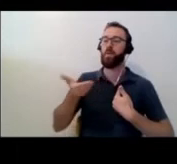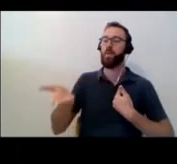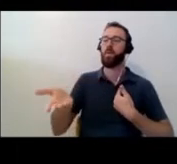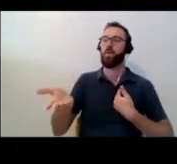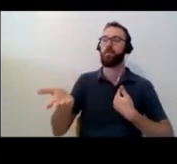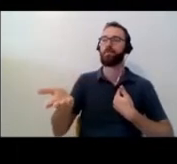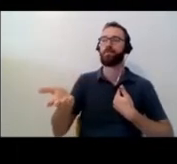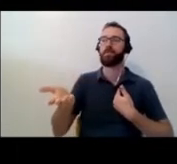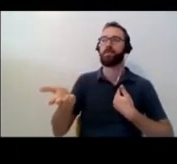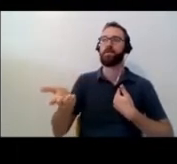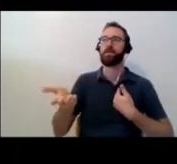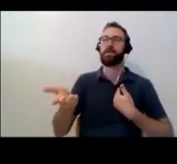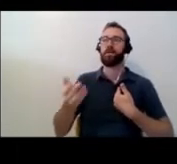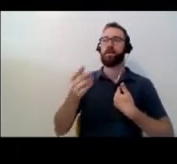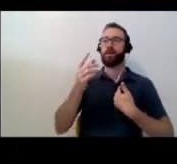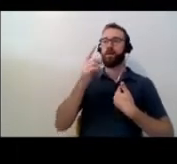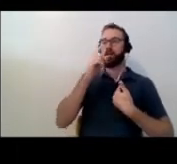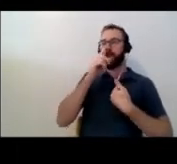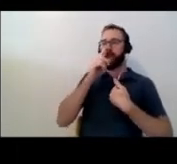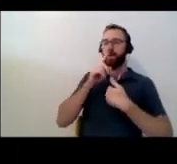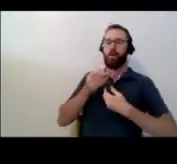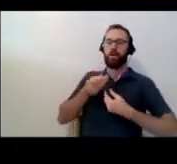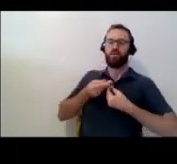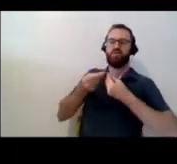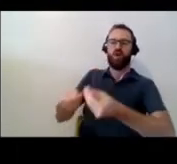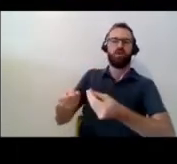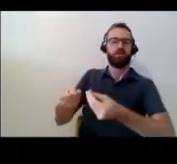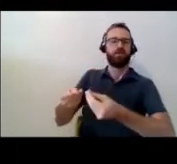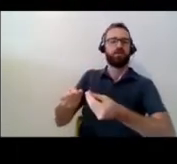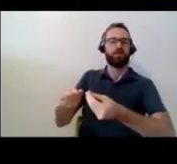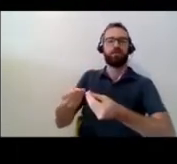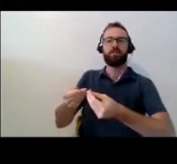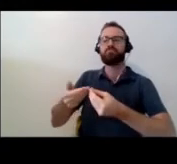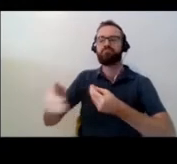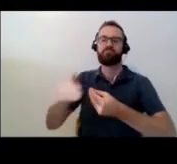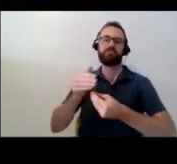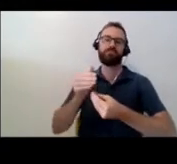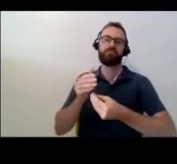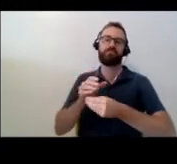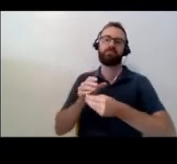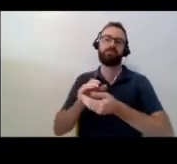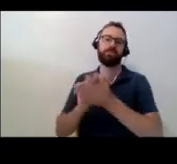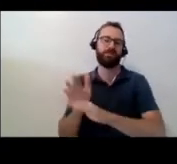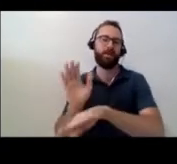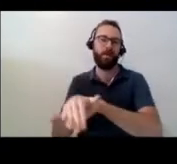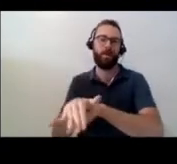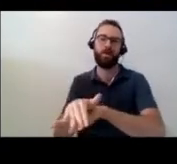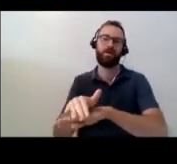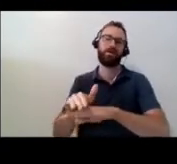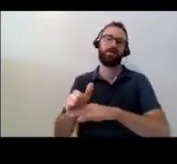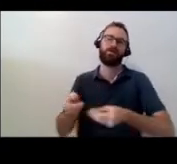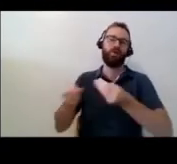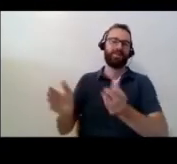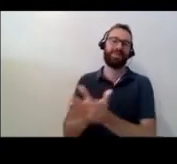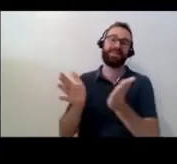on ne peut pas soumettre un animal à un traitement qui causera sa mort parce que ça serait le mettre en détresse et donc